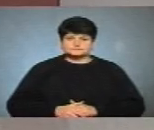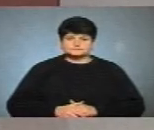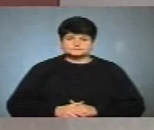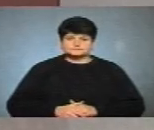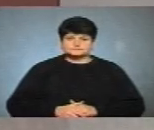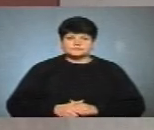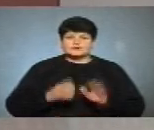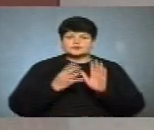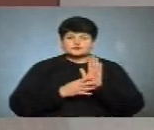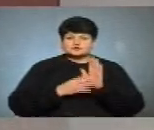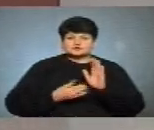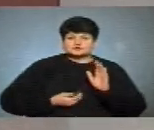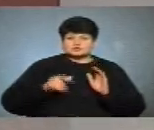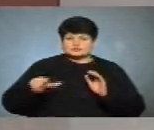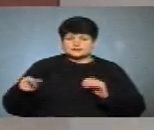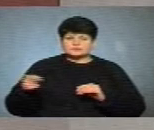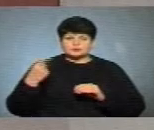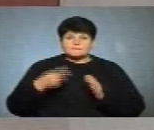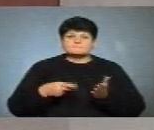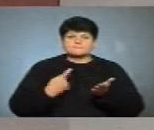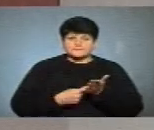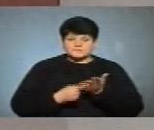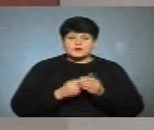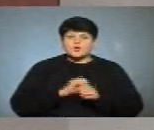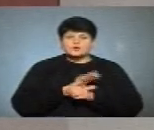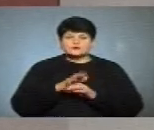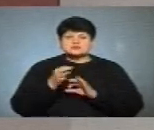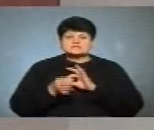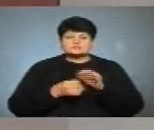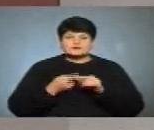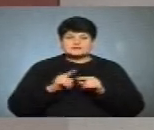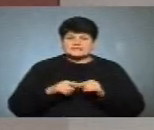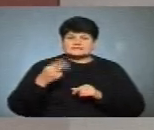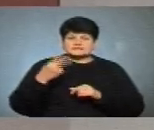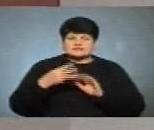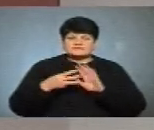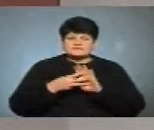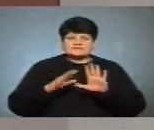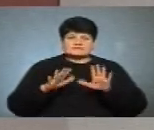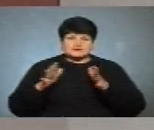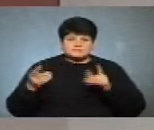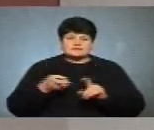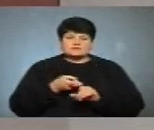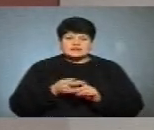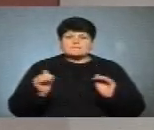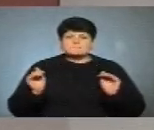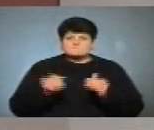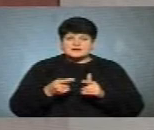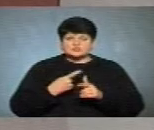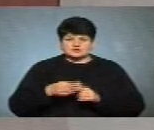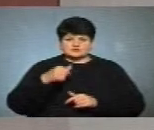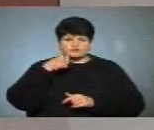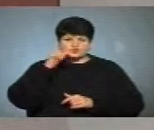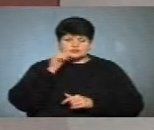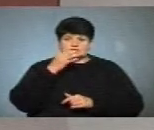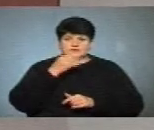У 90 жителів Тернопільщини підтвердили коронавірус за добу. Це на 28 випадків інфікування менше, ніж учора,